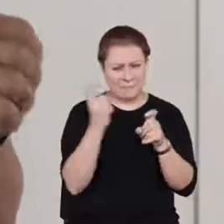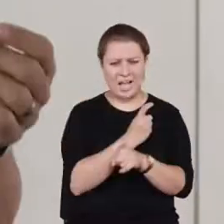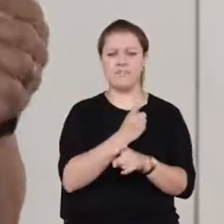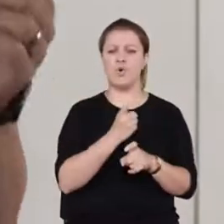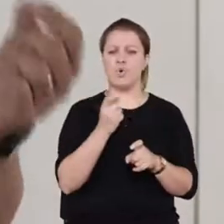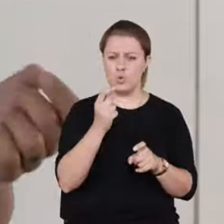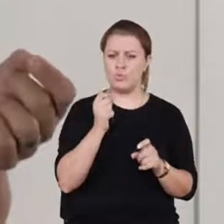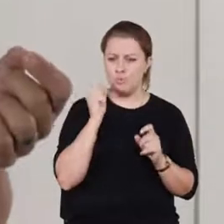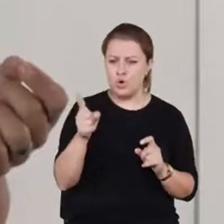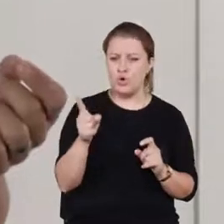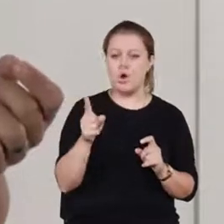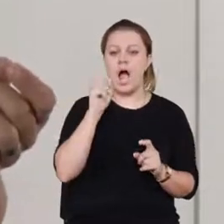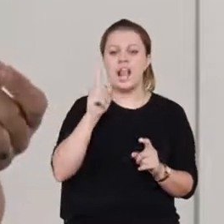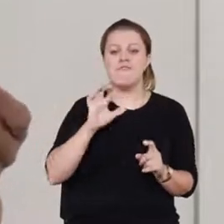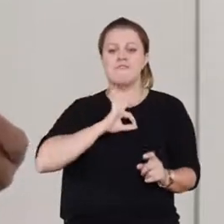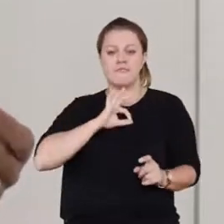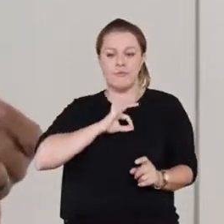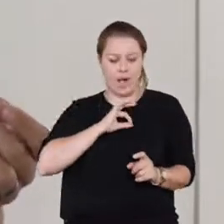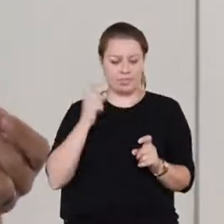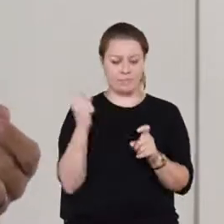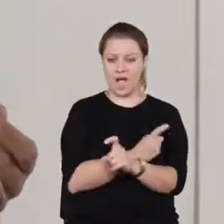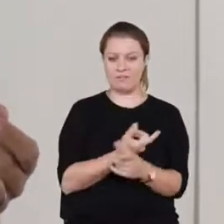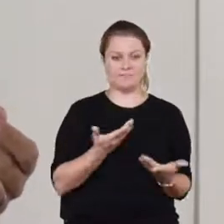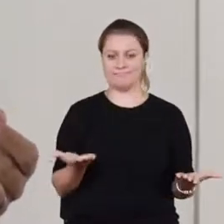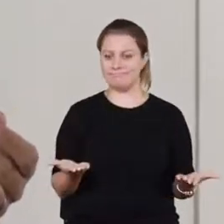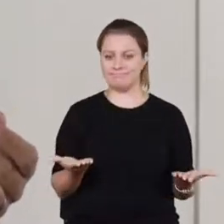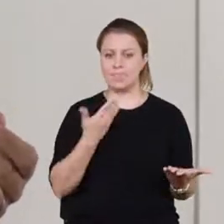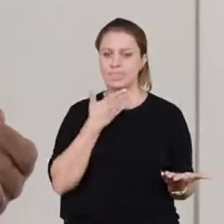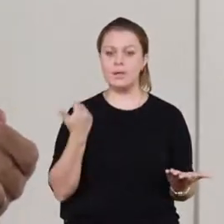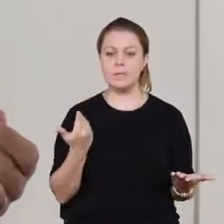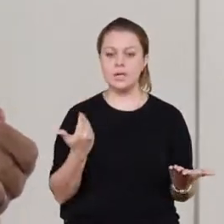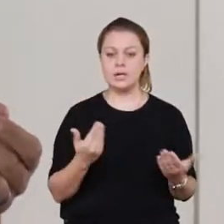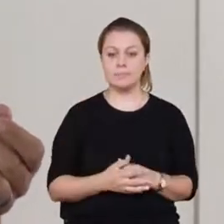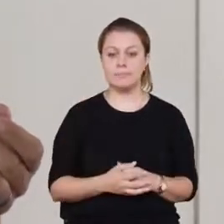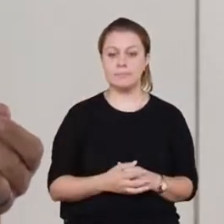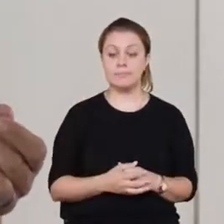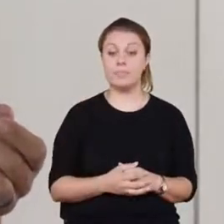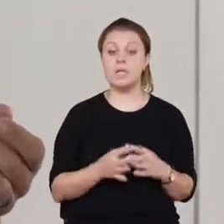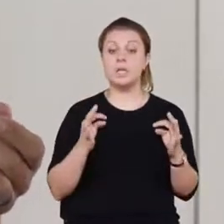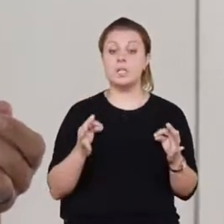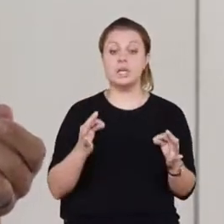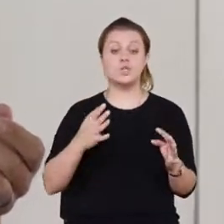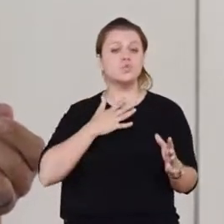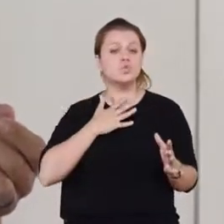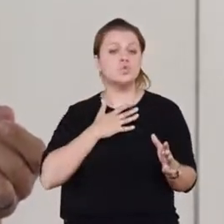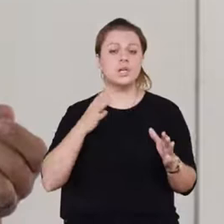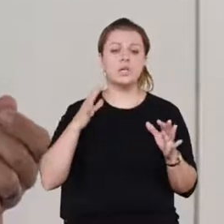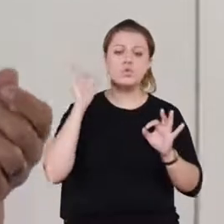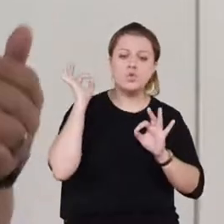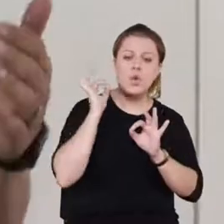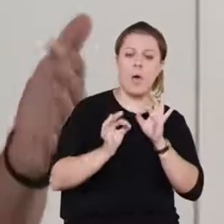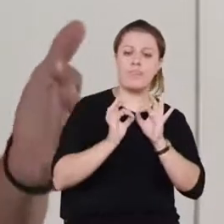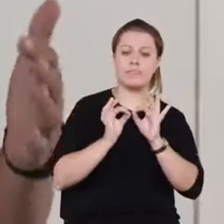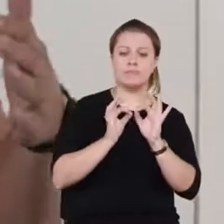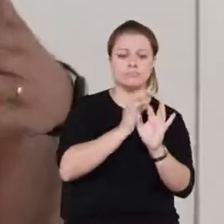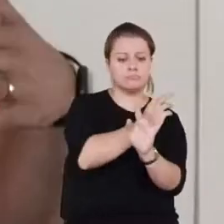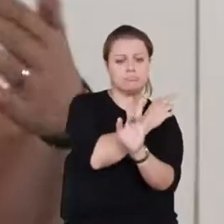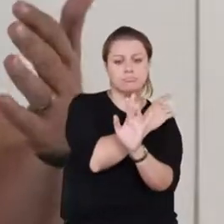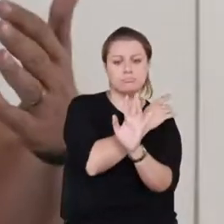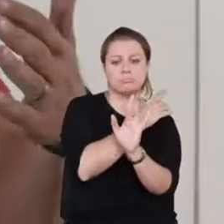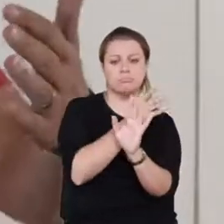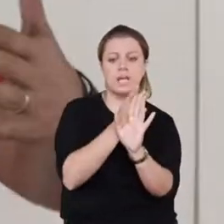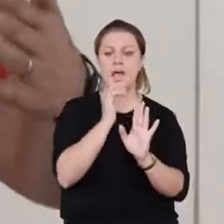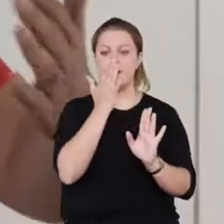istnieje, tylko na brak własnego państwa. I teraz jeżeli śledzimy te dyskusje, które się zaczynają